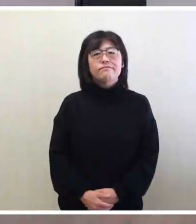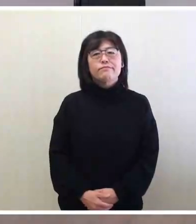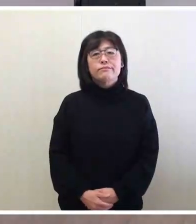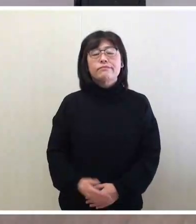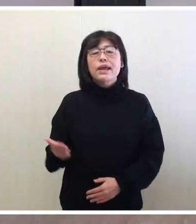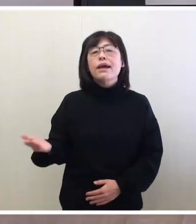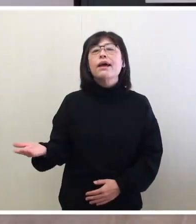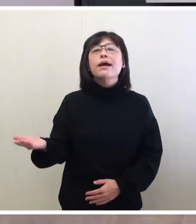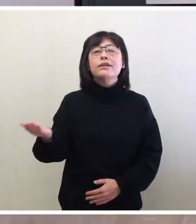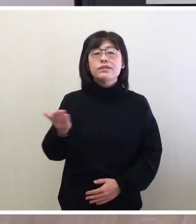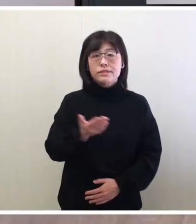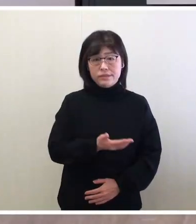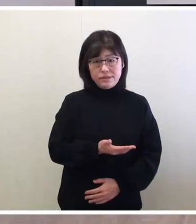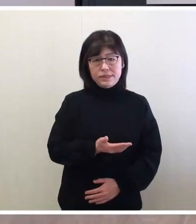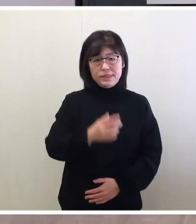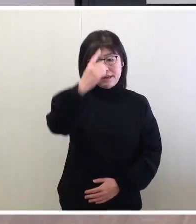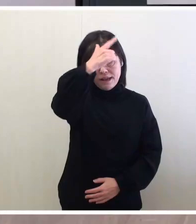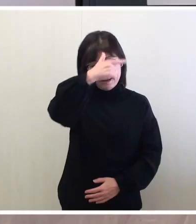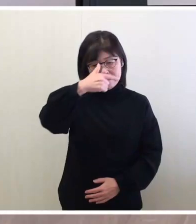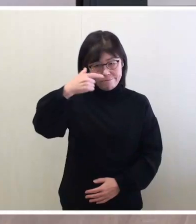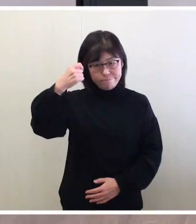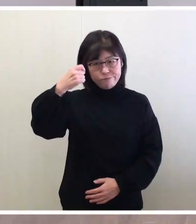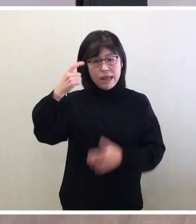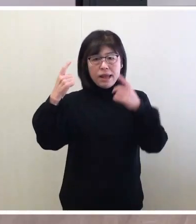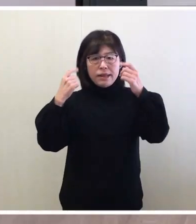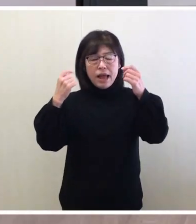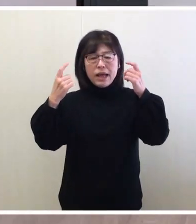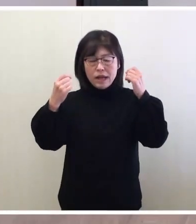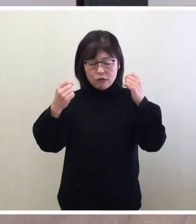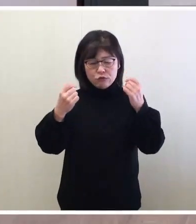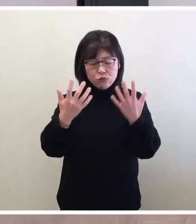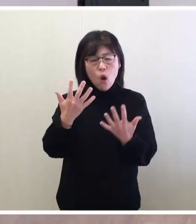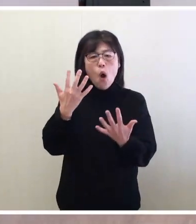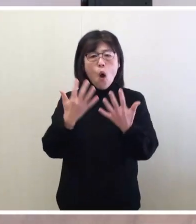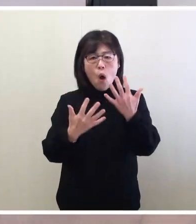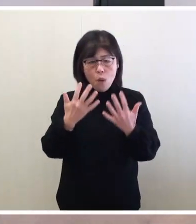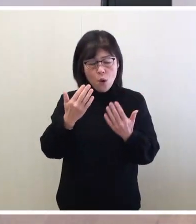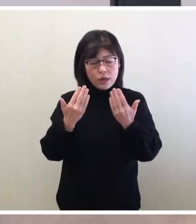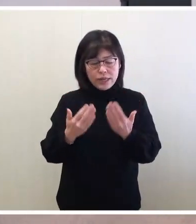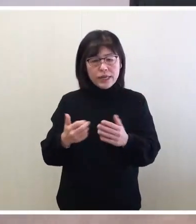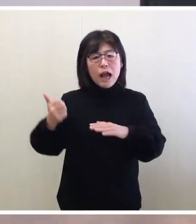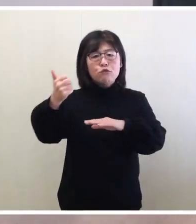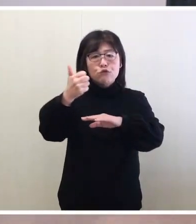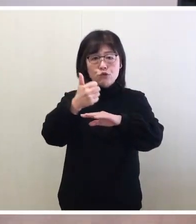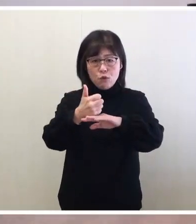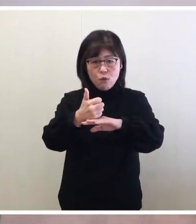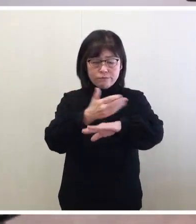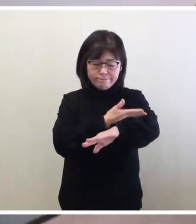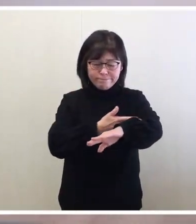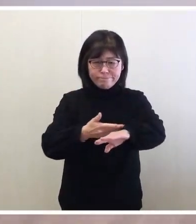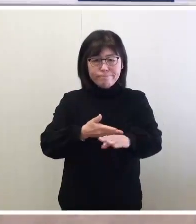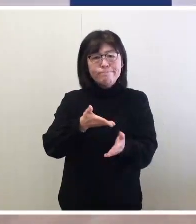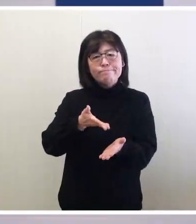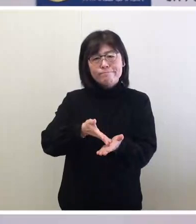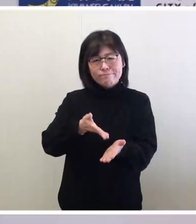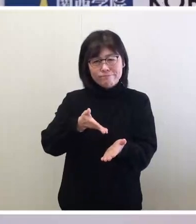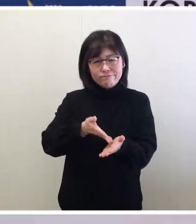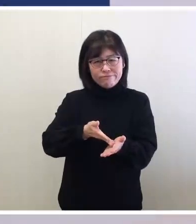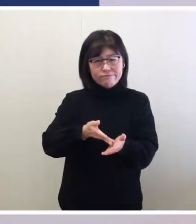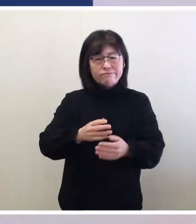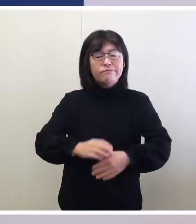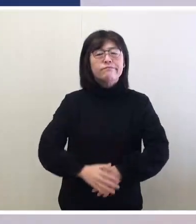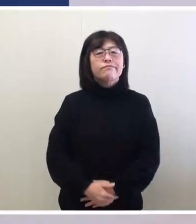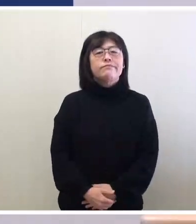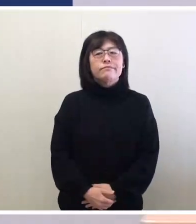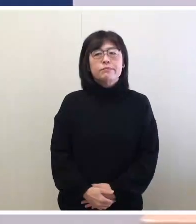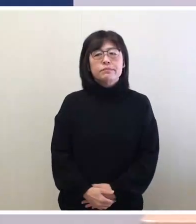ありがとうございました。それでは続きまして、関西学院大学森学長よりこの度の提案事業の概要につきましてご説明いただき